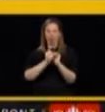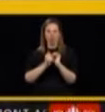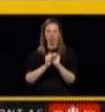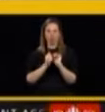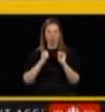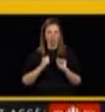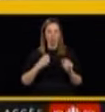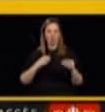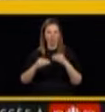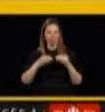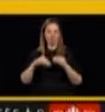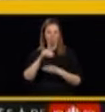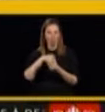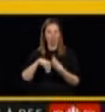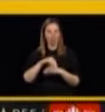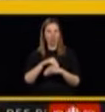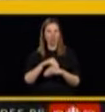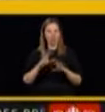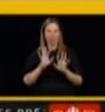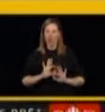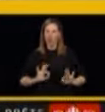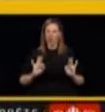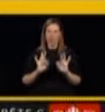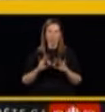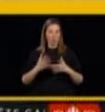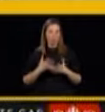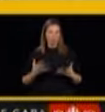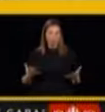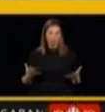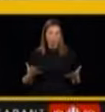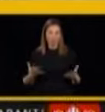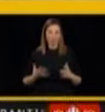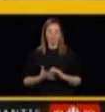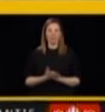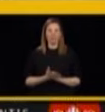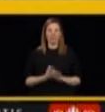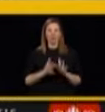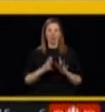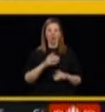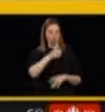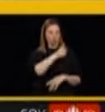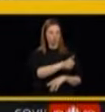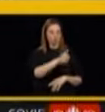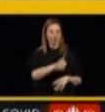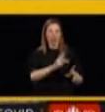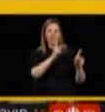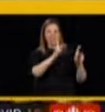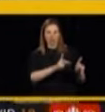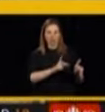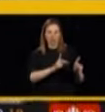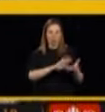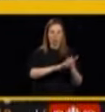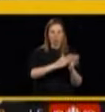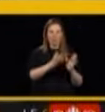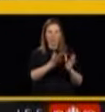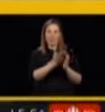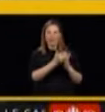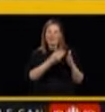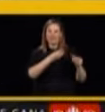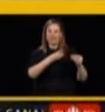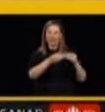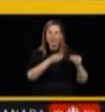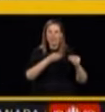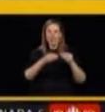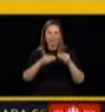mesure. Et l'important, c'est de se dire, bon, mettons tous chacun un petit peu d'eau dans notre vin. Ça ne sera pas